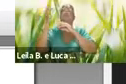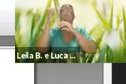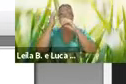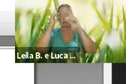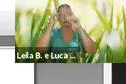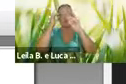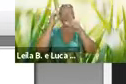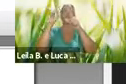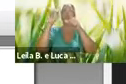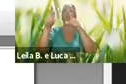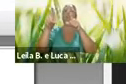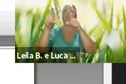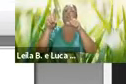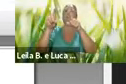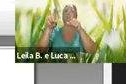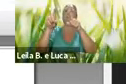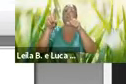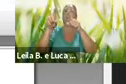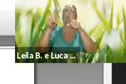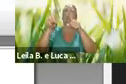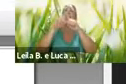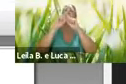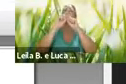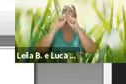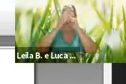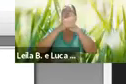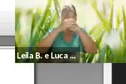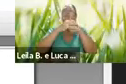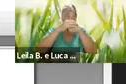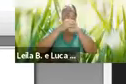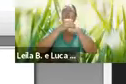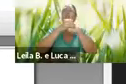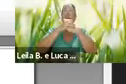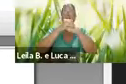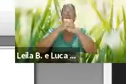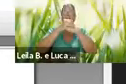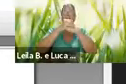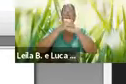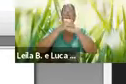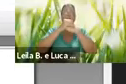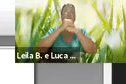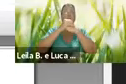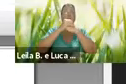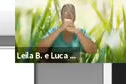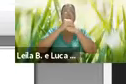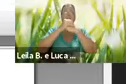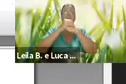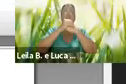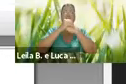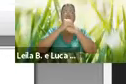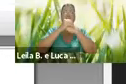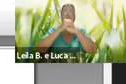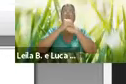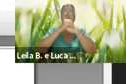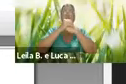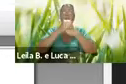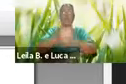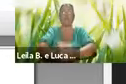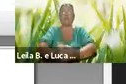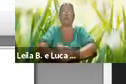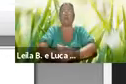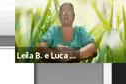combinazioni. A lui comincia pensieri di crudeltà, di rivolta, di tristezza,